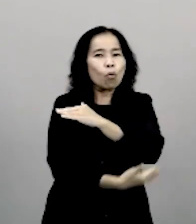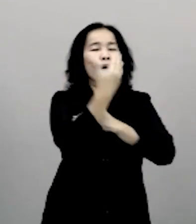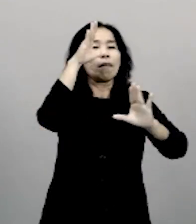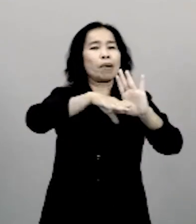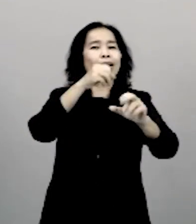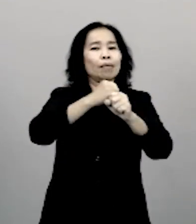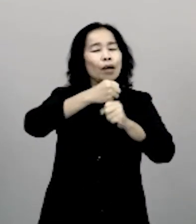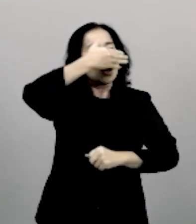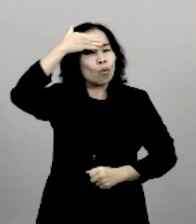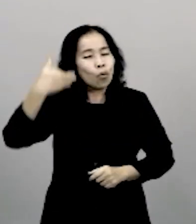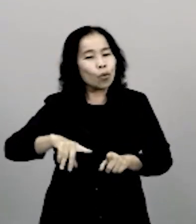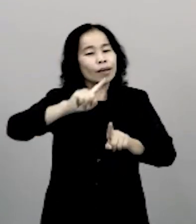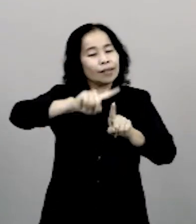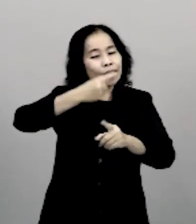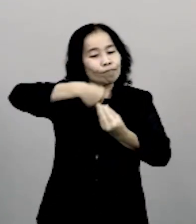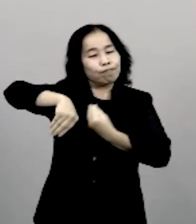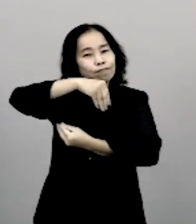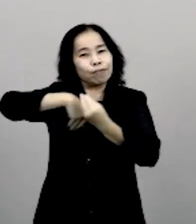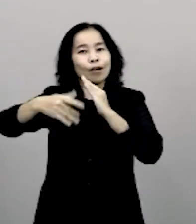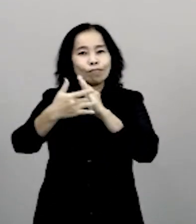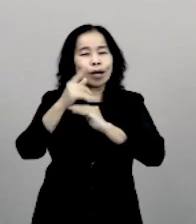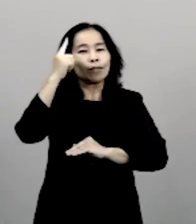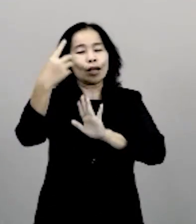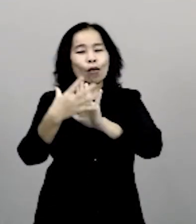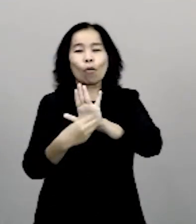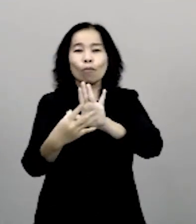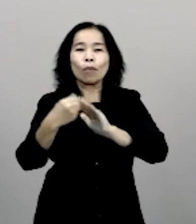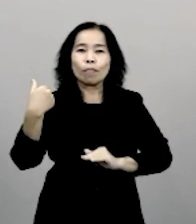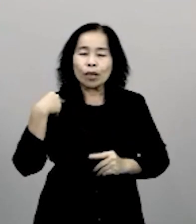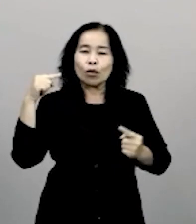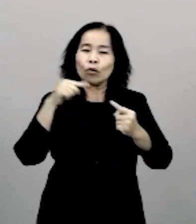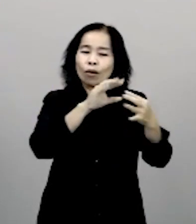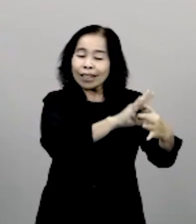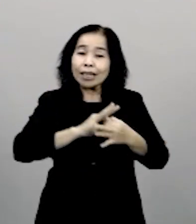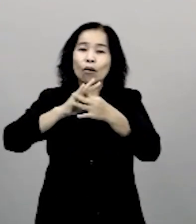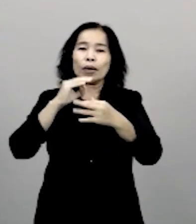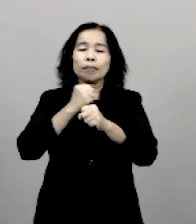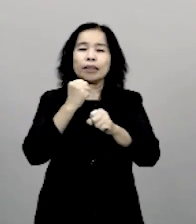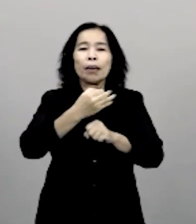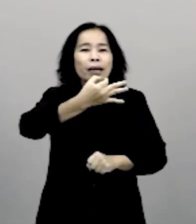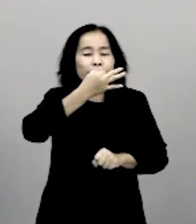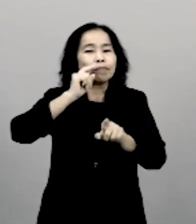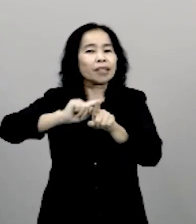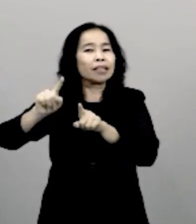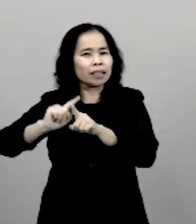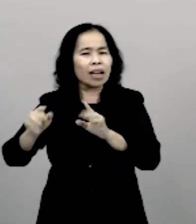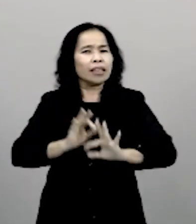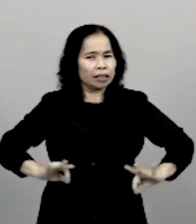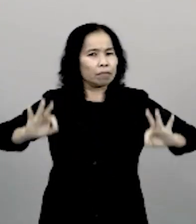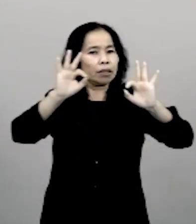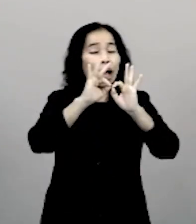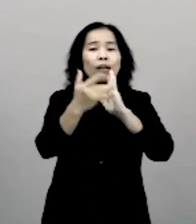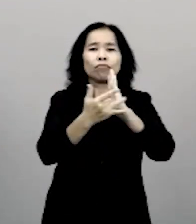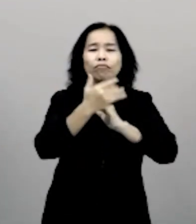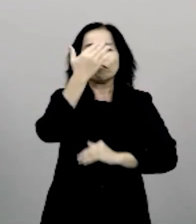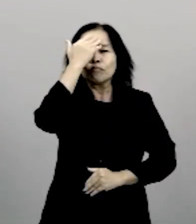ทักษะและศักยภาพทางด้านเทคโนโลยีดีเท่าเพื่อใช้ในการประกอบอาชีพและเป็นเครื่องมือสำคัญ